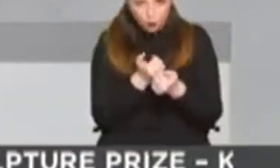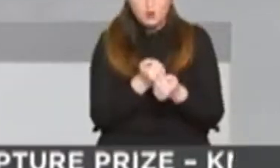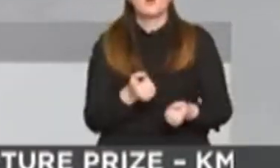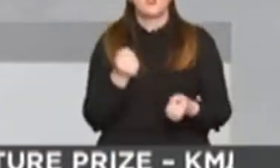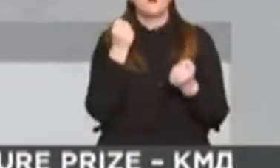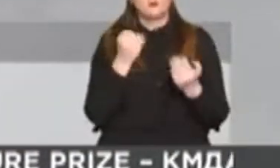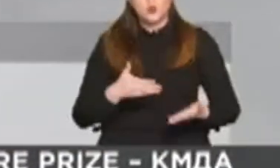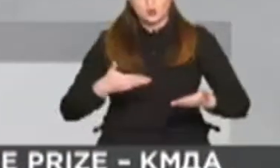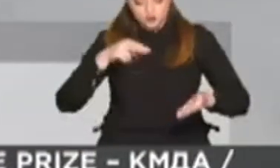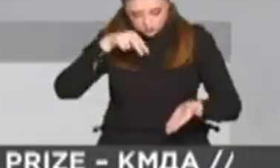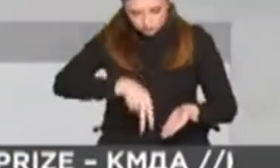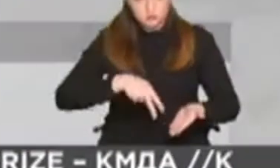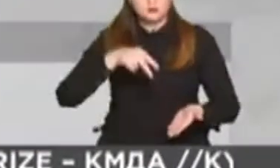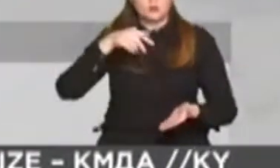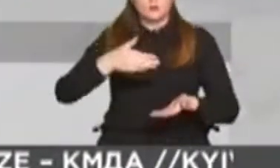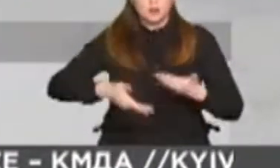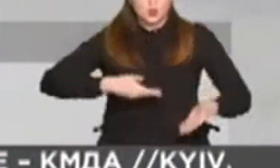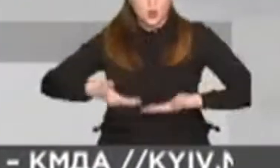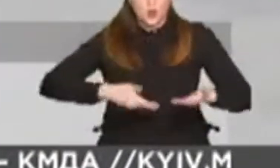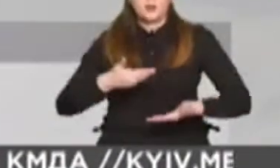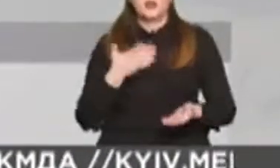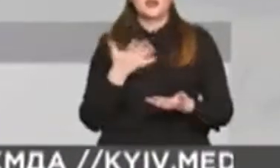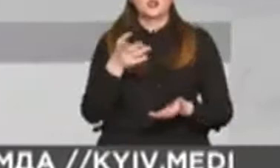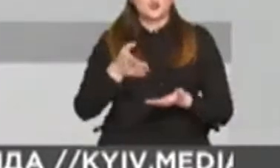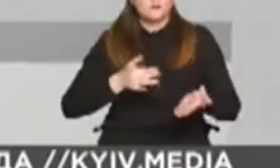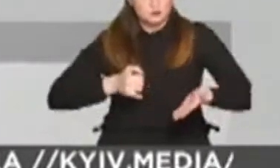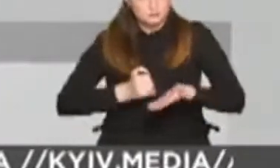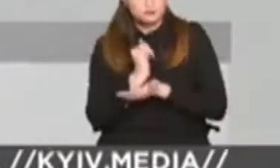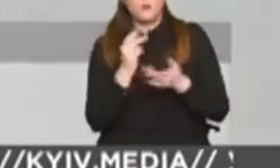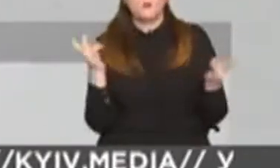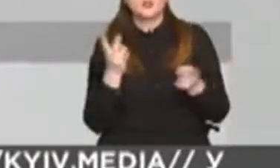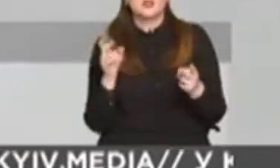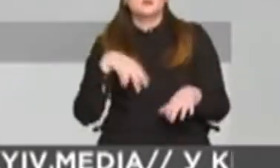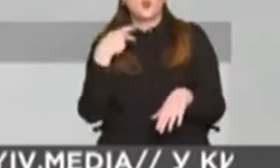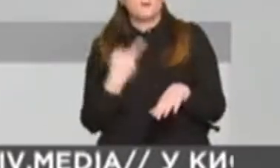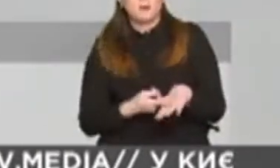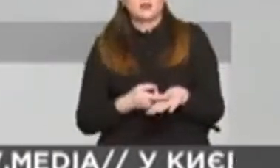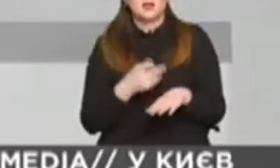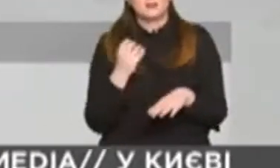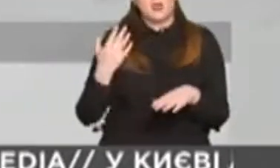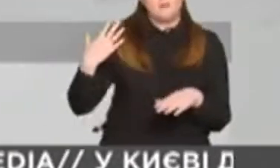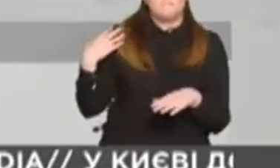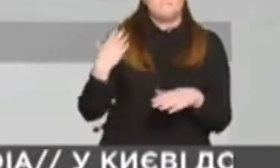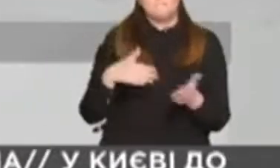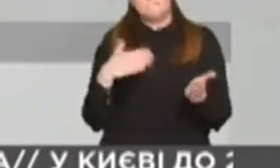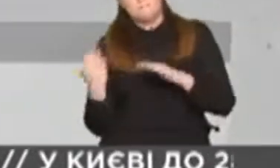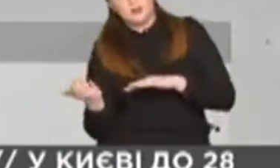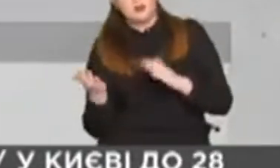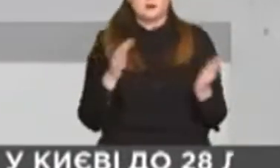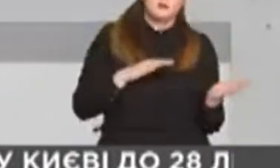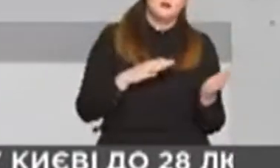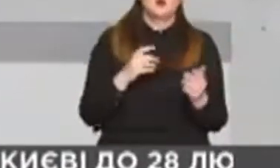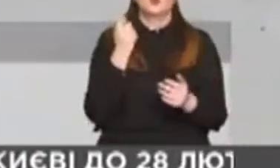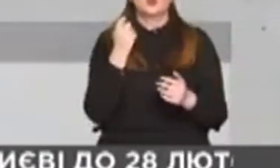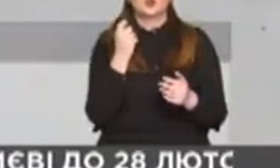дивимося просто собі під ноги. Якщо ви послизнулися, потрібно падати на бік і при цьому навіть